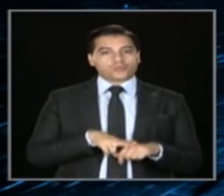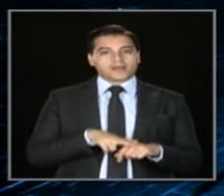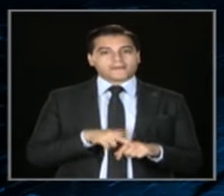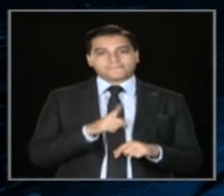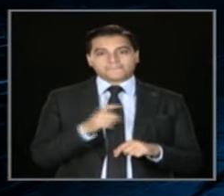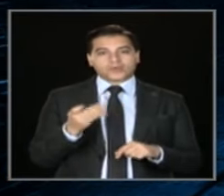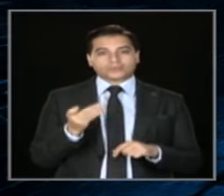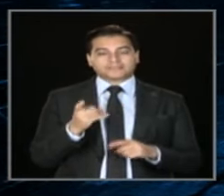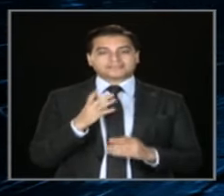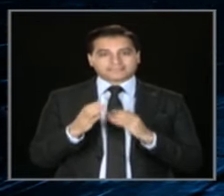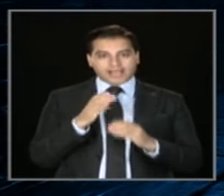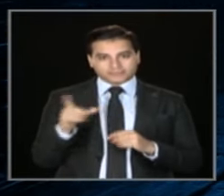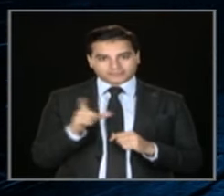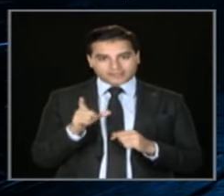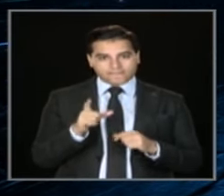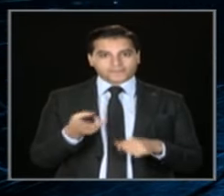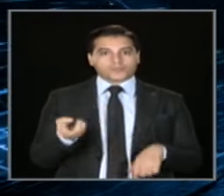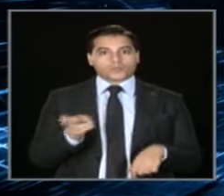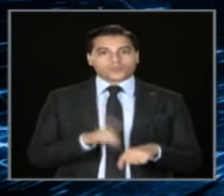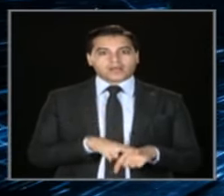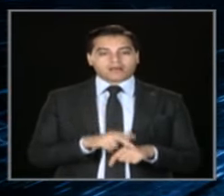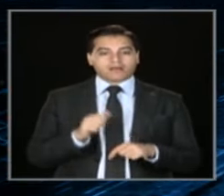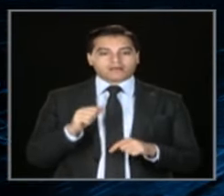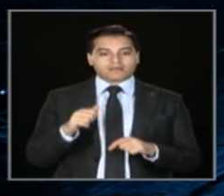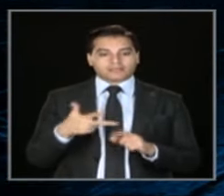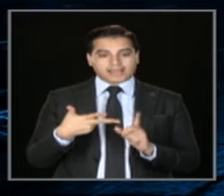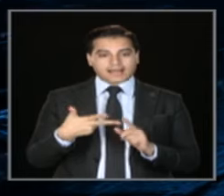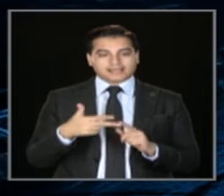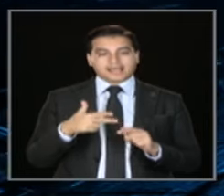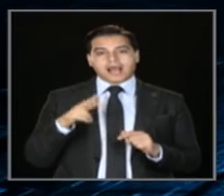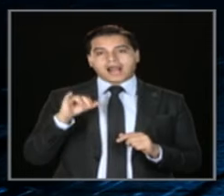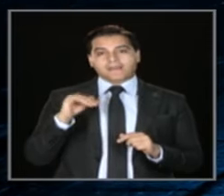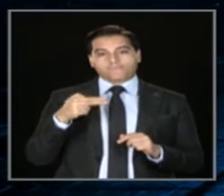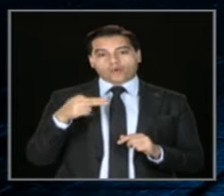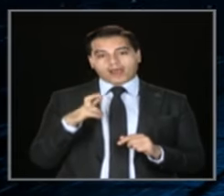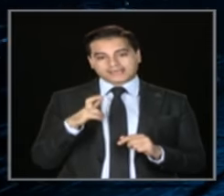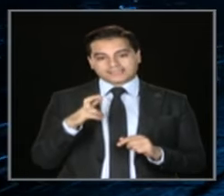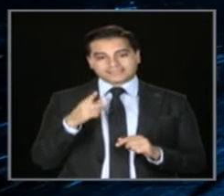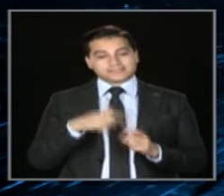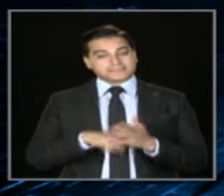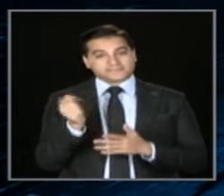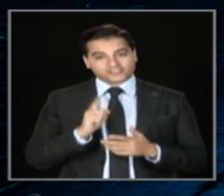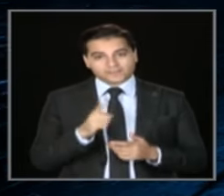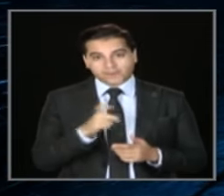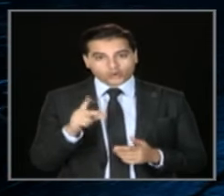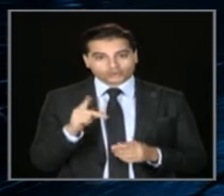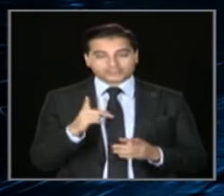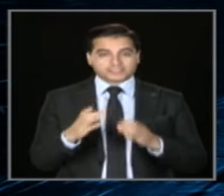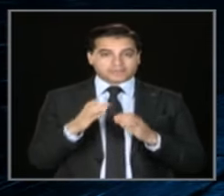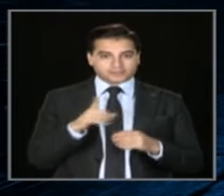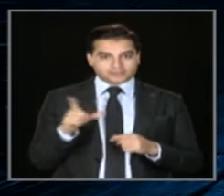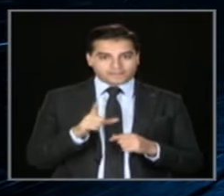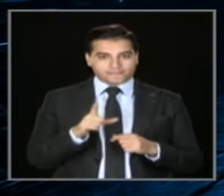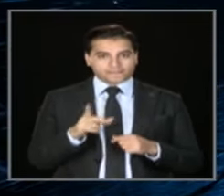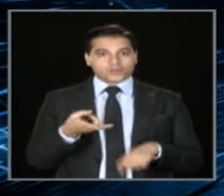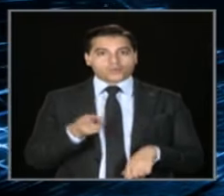130 نقطه اجابات صحيحه المركز الثالث المعز مافيش نقاط 120 نقطه اجابات